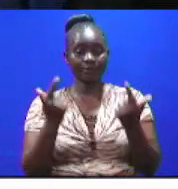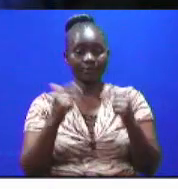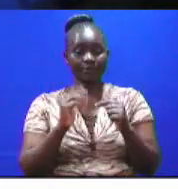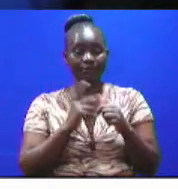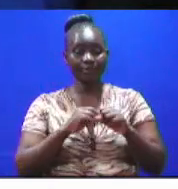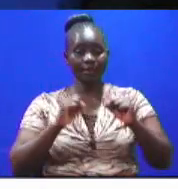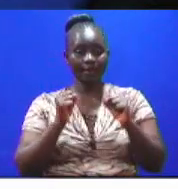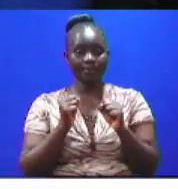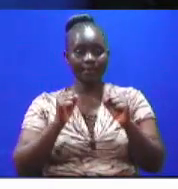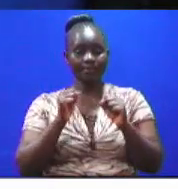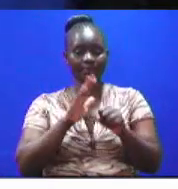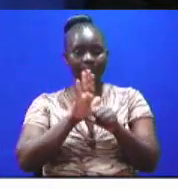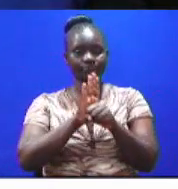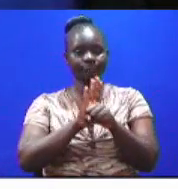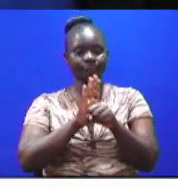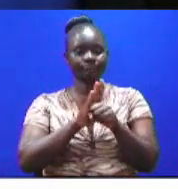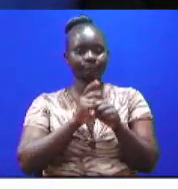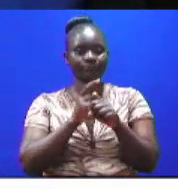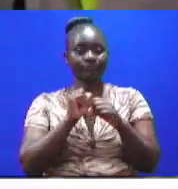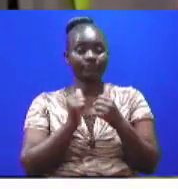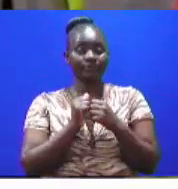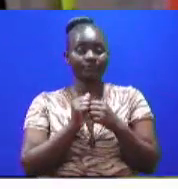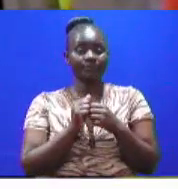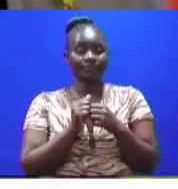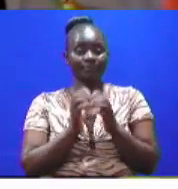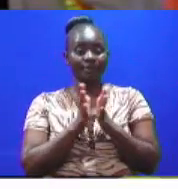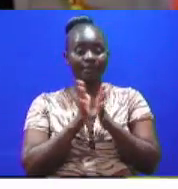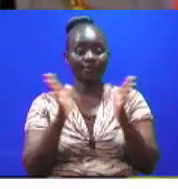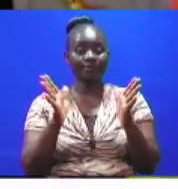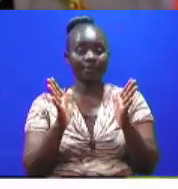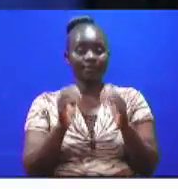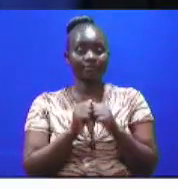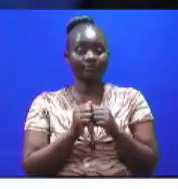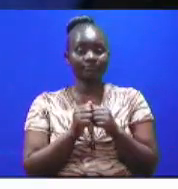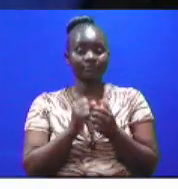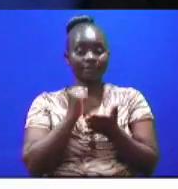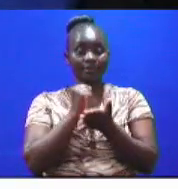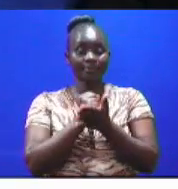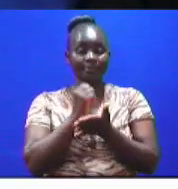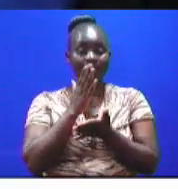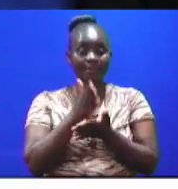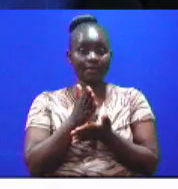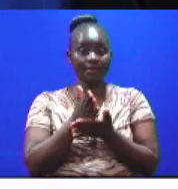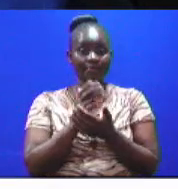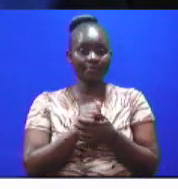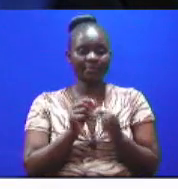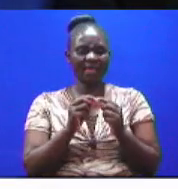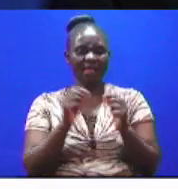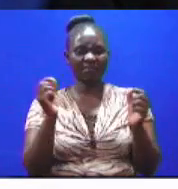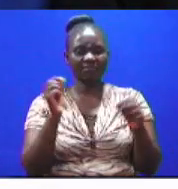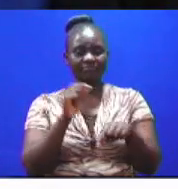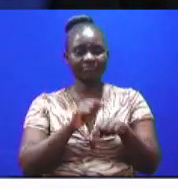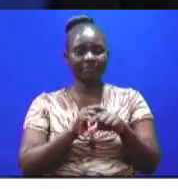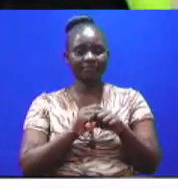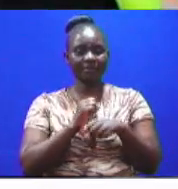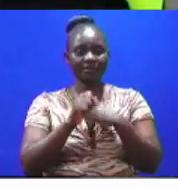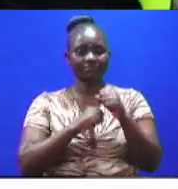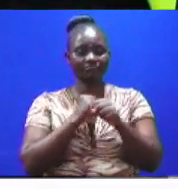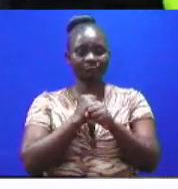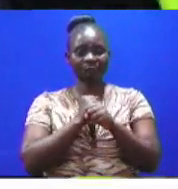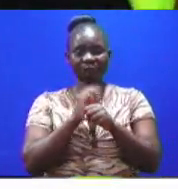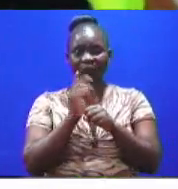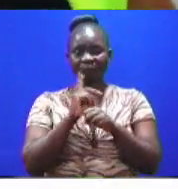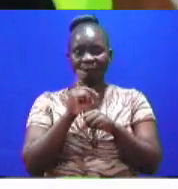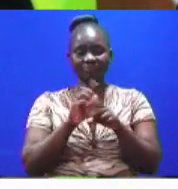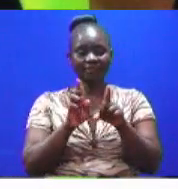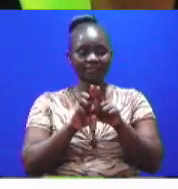kwa koma nene. Tobo tuare koronji ya saati kwe di ito ya stage ya to ameri miyake meke sana to tabu ati saati kwe. Tinga